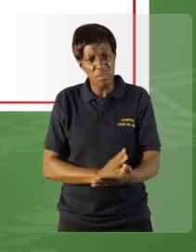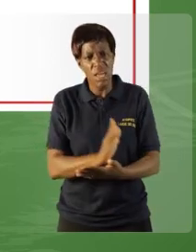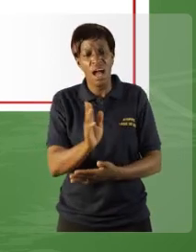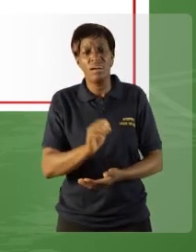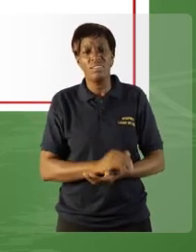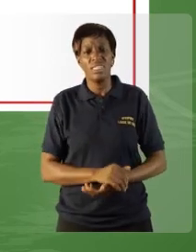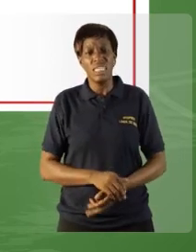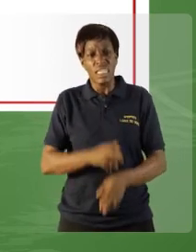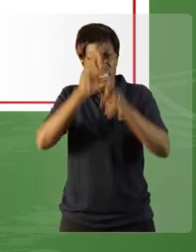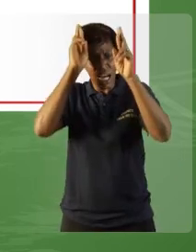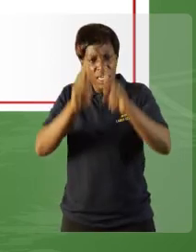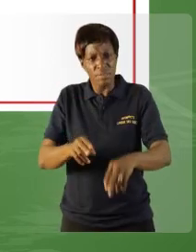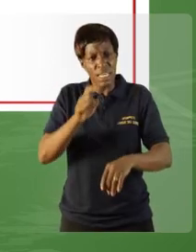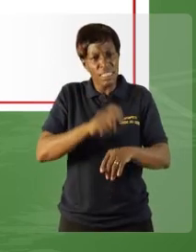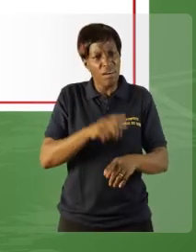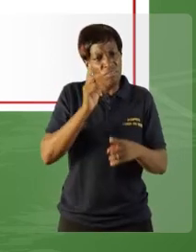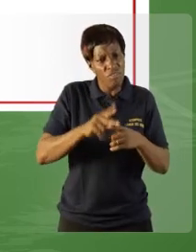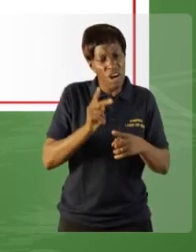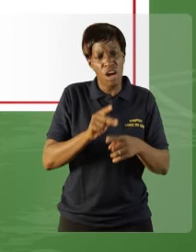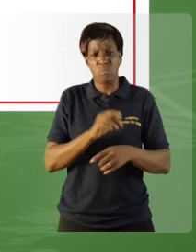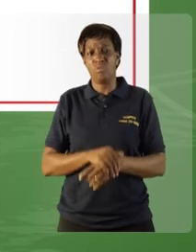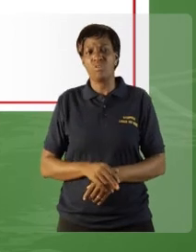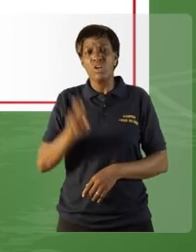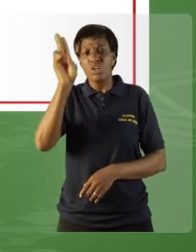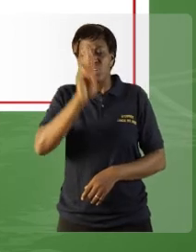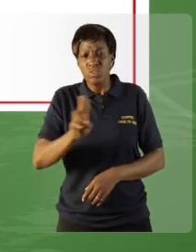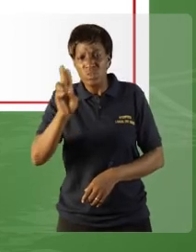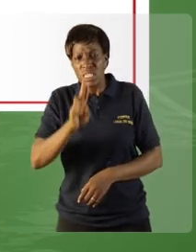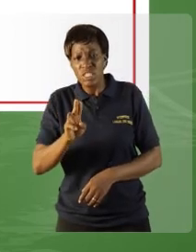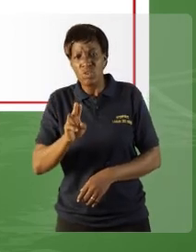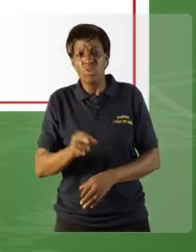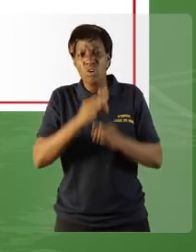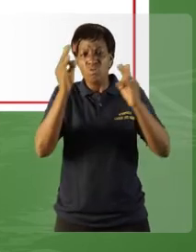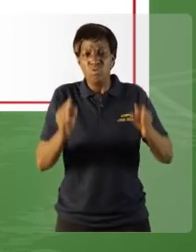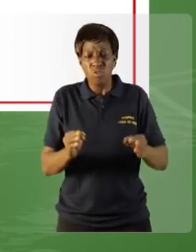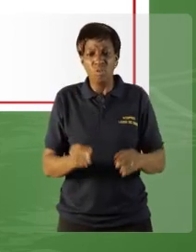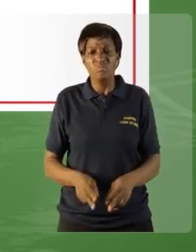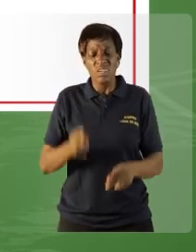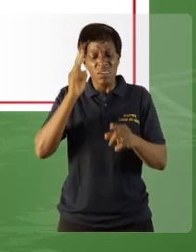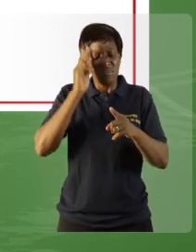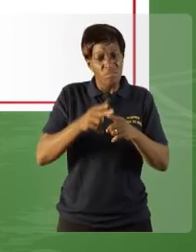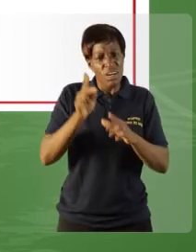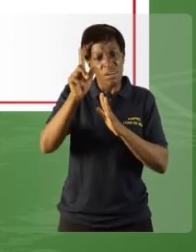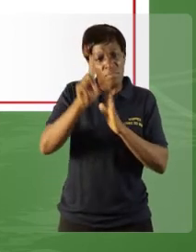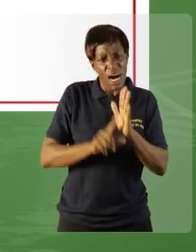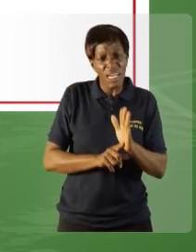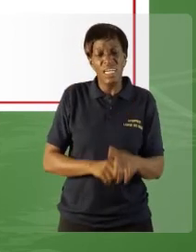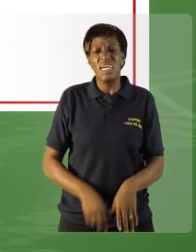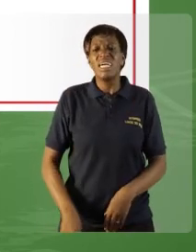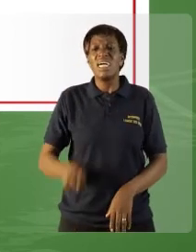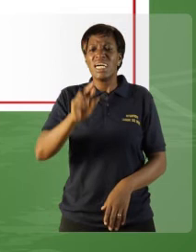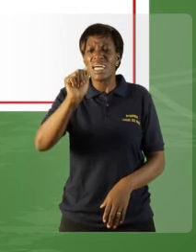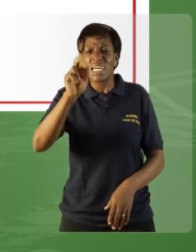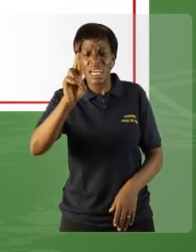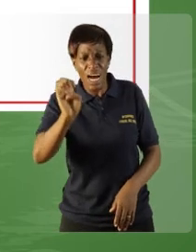aussi l'utilisation de formes verbales rares, l'imparfait et le plus que parfait